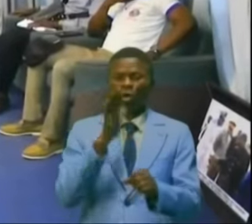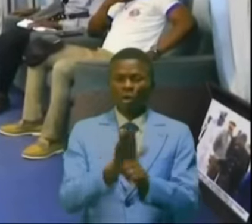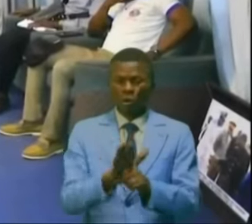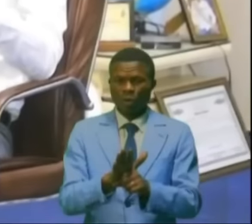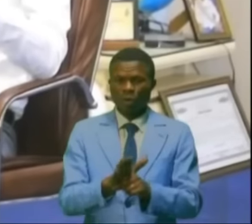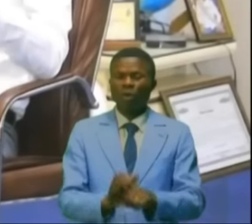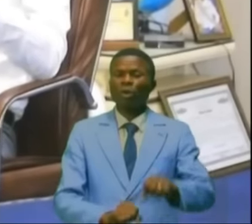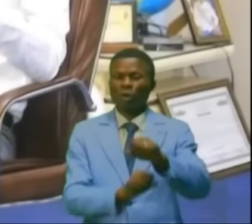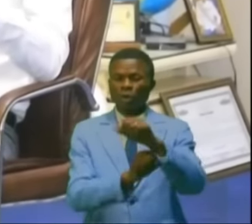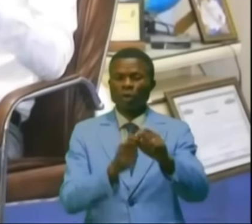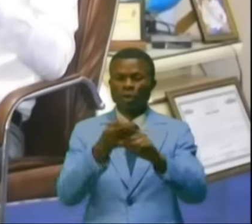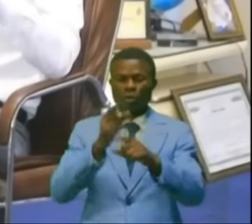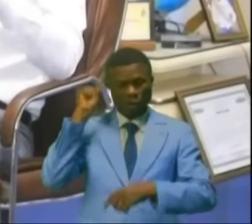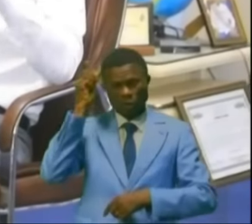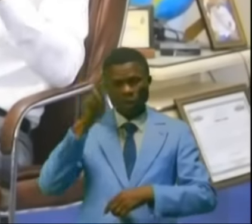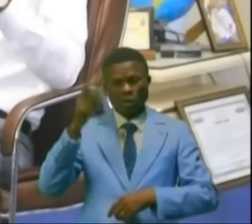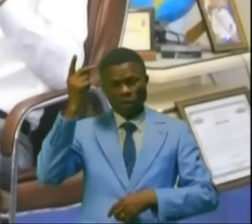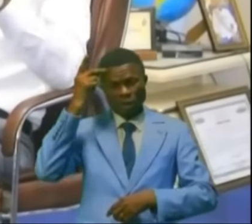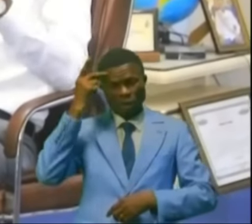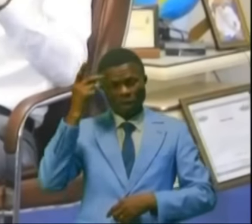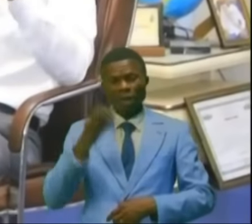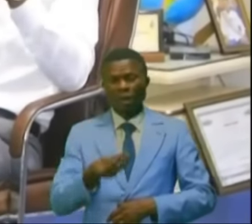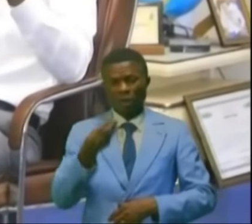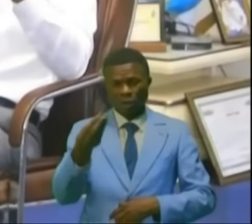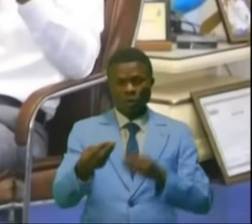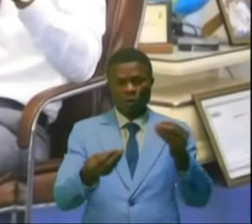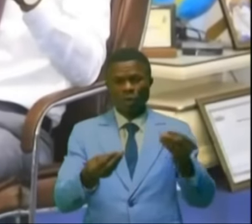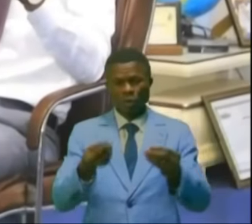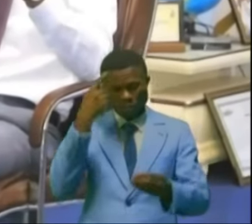du soutien du gouvernement provincial de Kinshasa